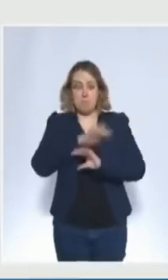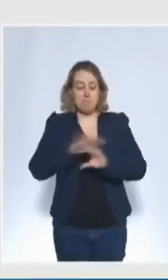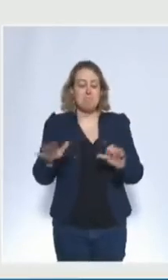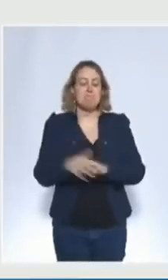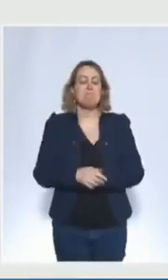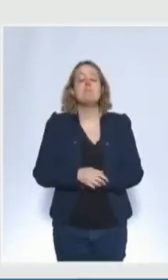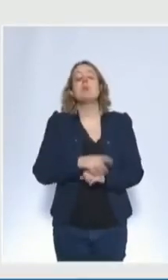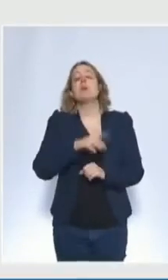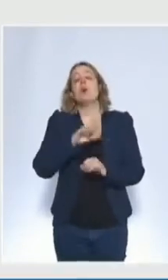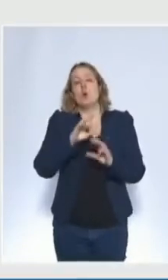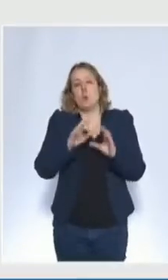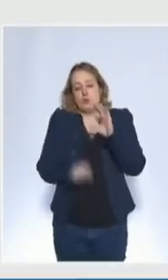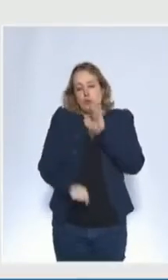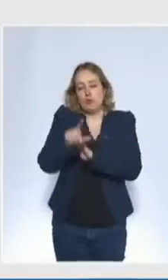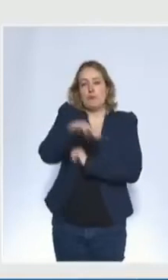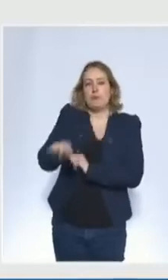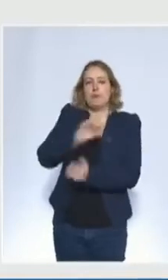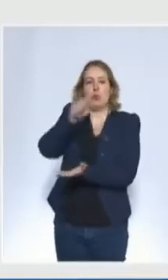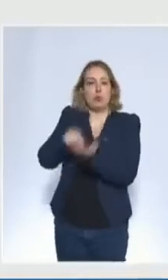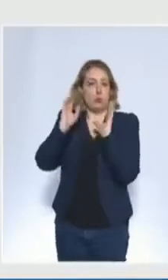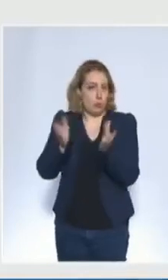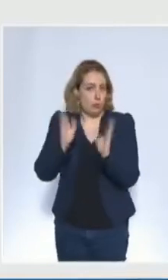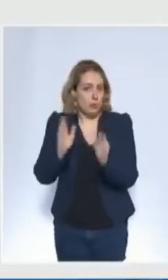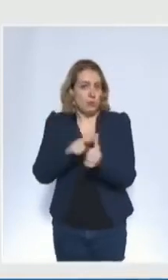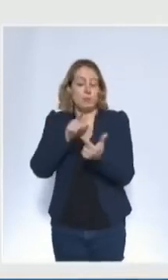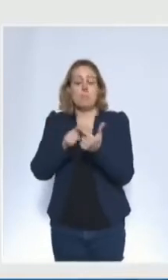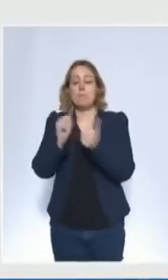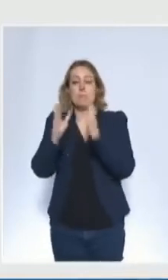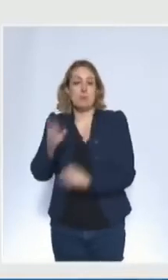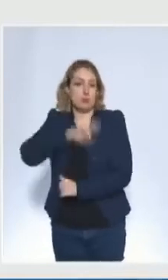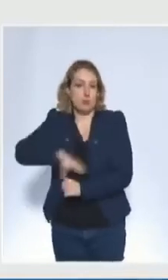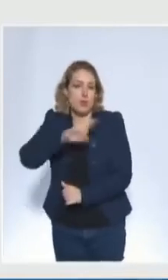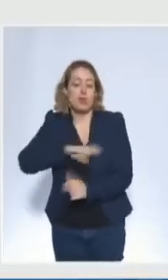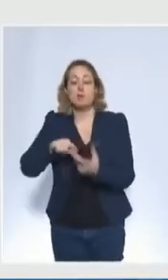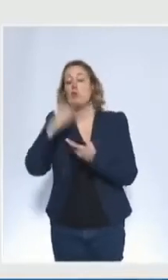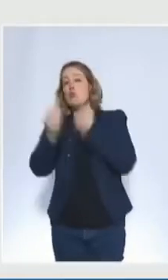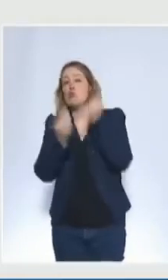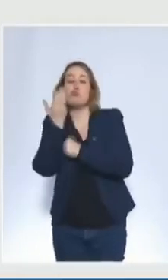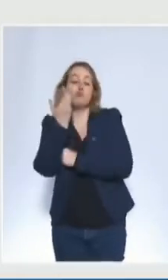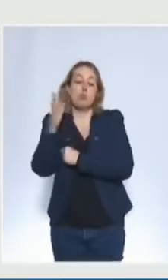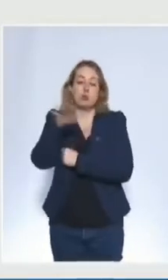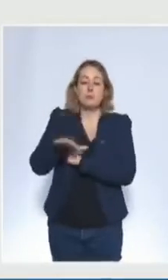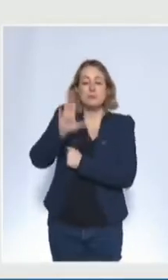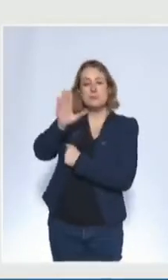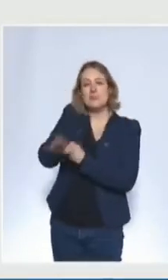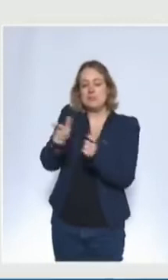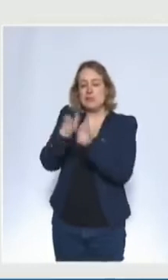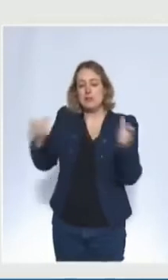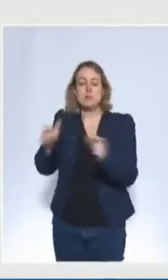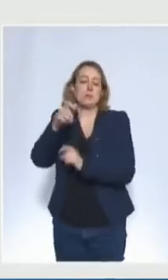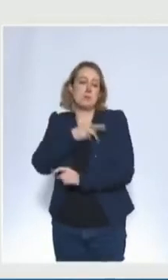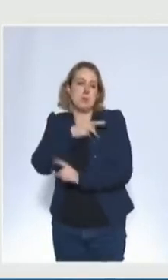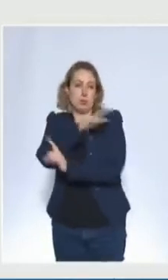les visites dans les hôpitaux maisons de retraites ou autres établissements médico sociaux pourront rester